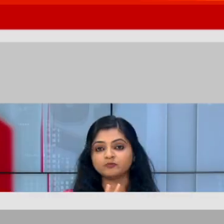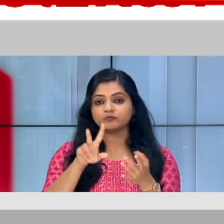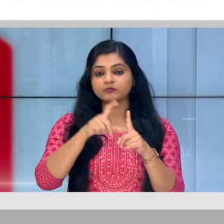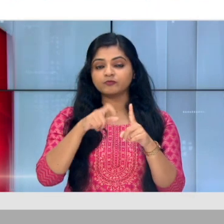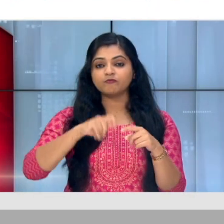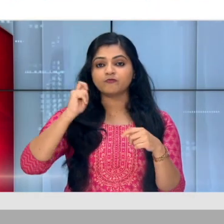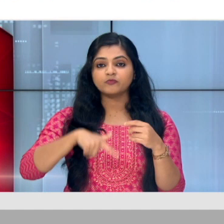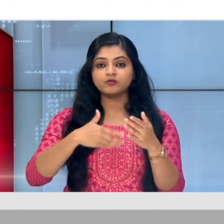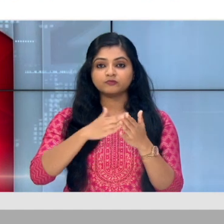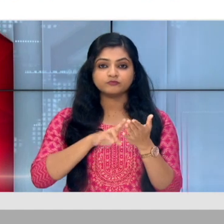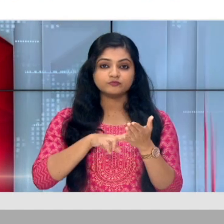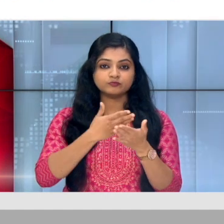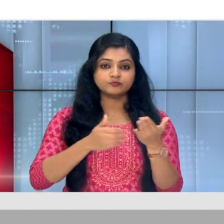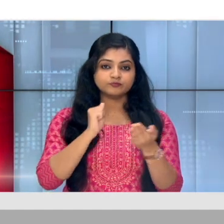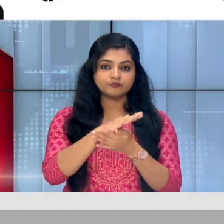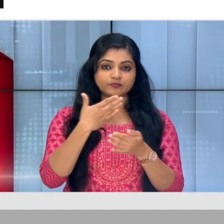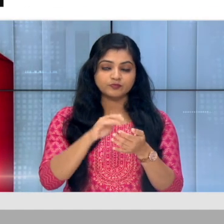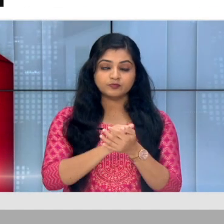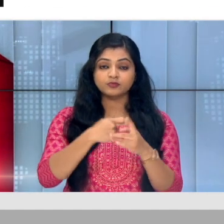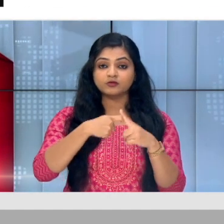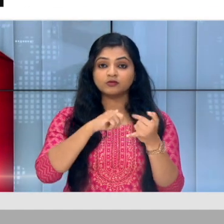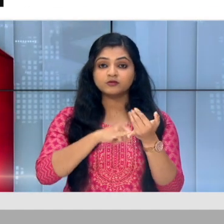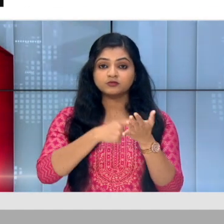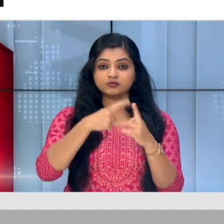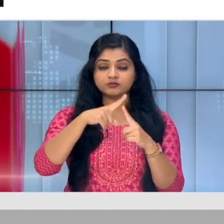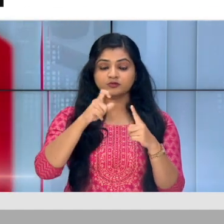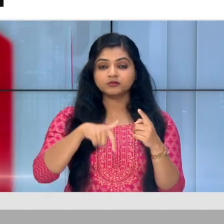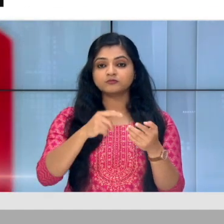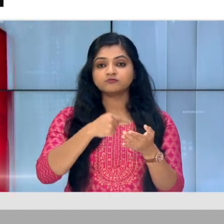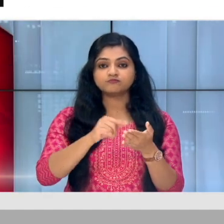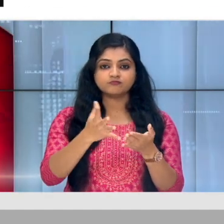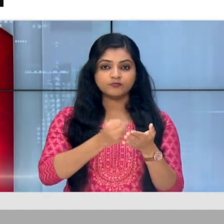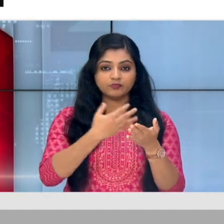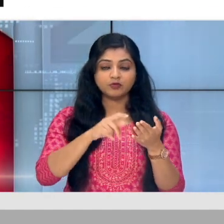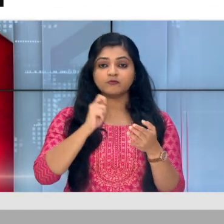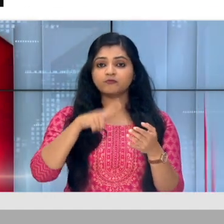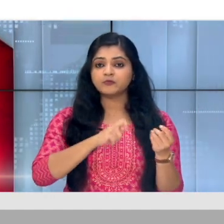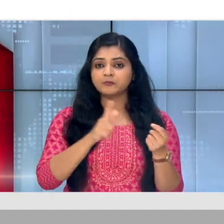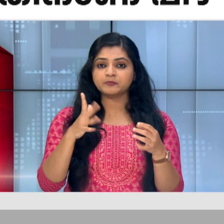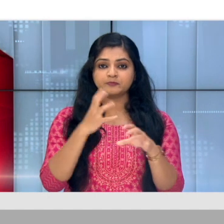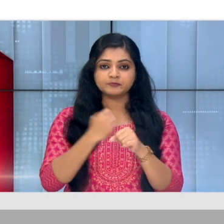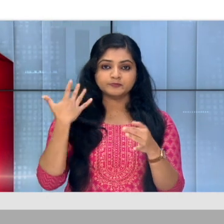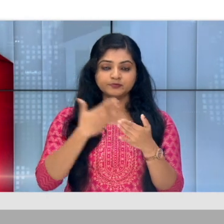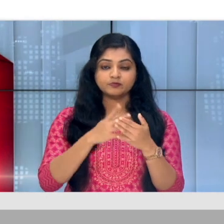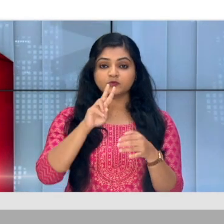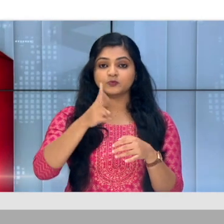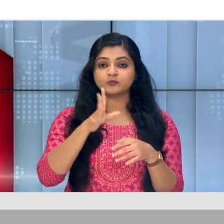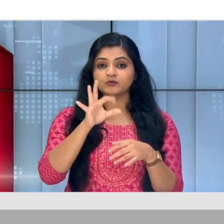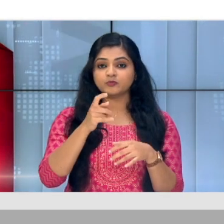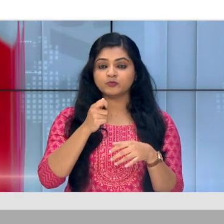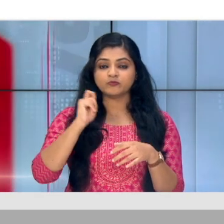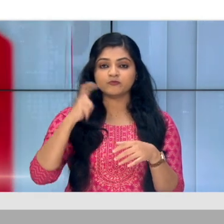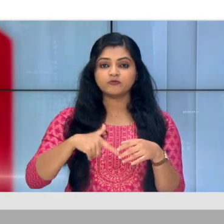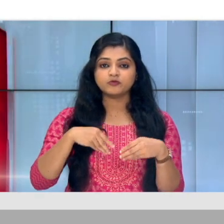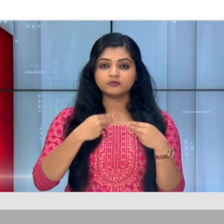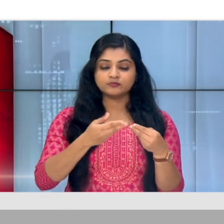അയക്കുകയും ചെയ്തിട്ടുണ്ട്. KSRTC പിഴ റെസിപ്റ്റ് കൈപ്പറ്റിയിട്ടുണ്ടെങ്കിലും ഇതുവരെയും പണം അടച്ചിട്ടില്ല. 250 രൂപയാണ് നിയമം ലംഘിച്ചതിന്